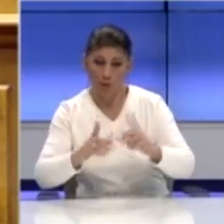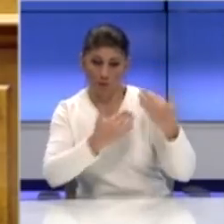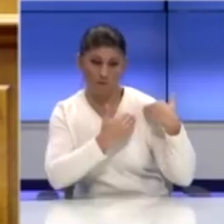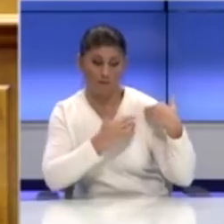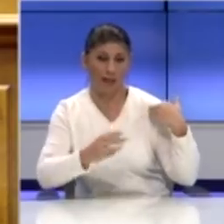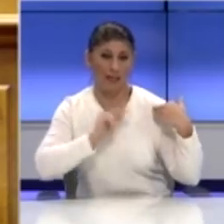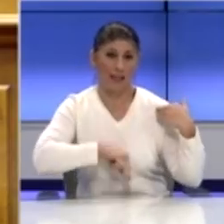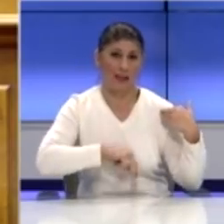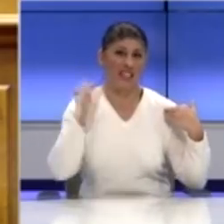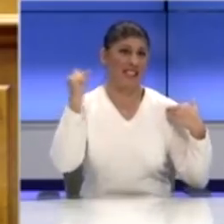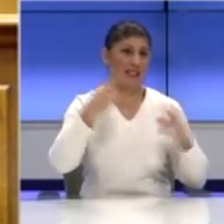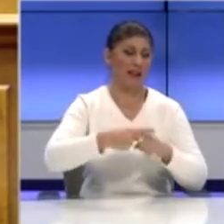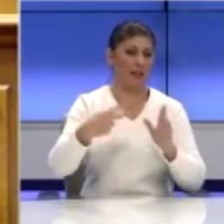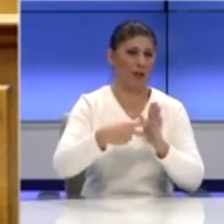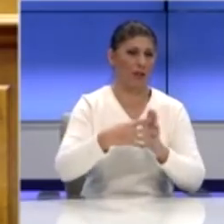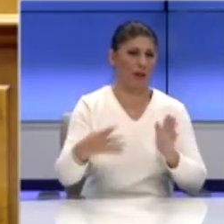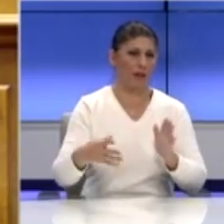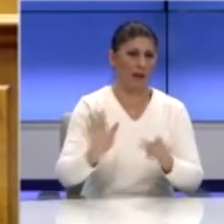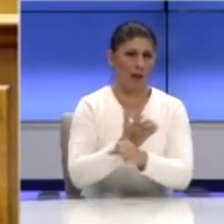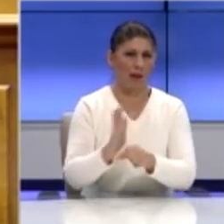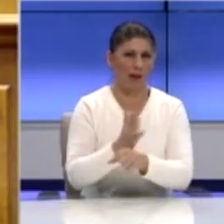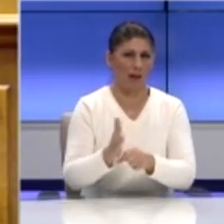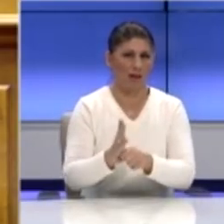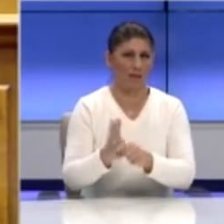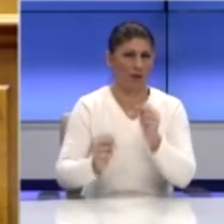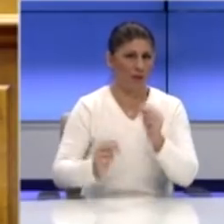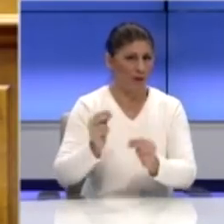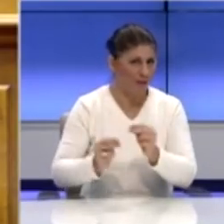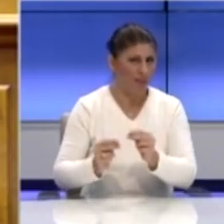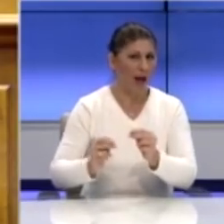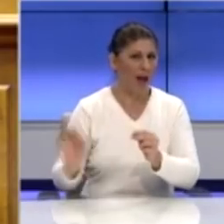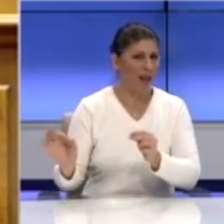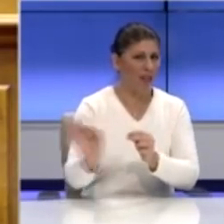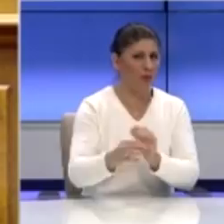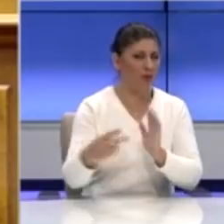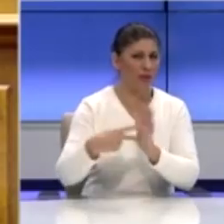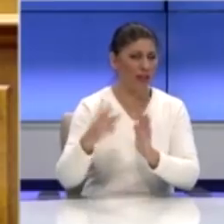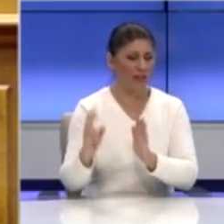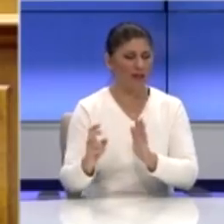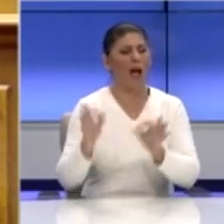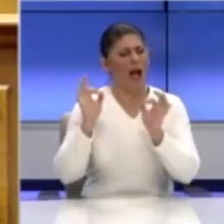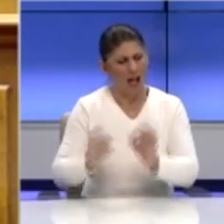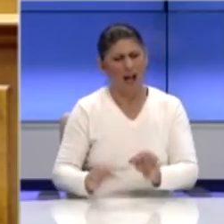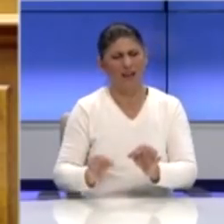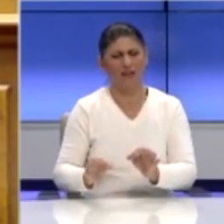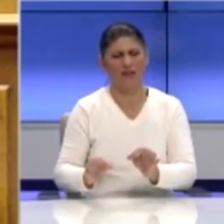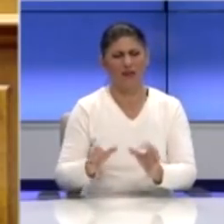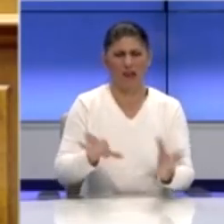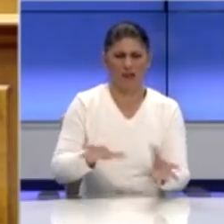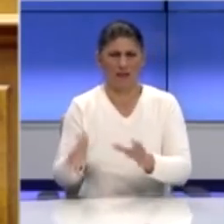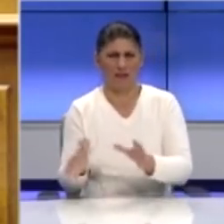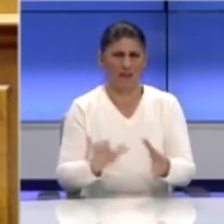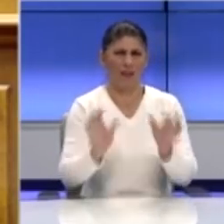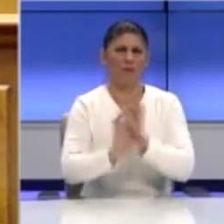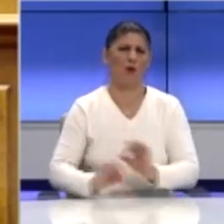του 2019, θρηματίστηκαν με την κρίση του 2020. Την ίδια ακριβώς αναξιοπιστία έχουν οι προβλέψεις